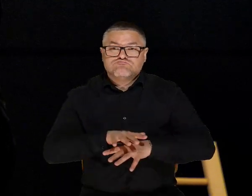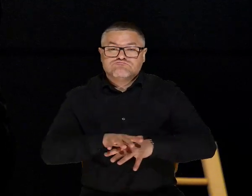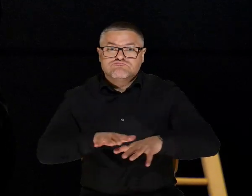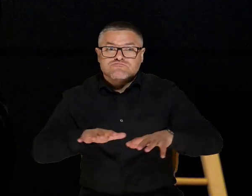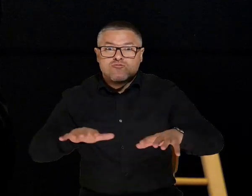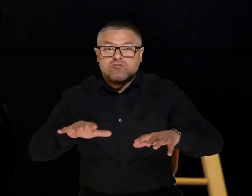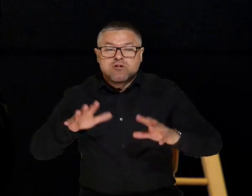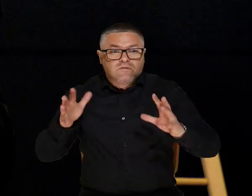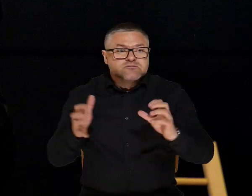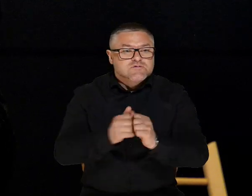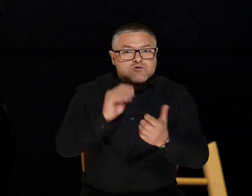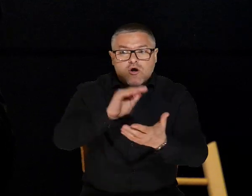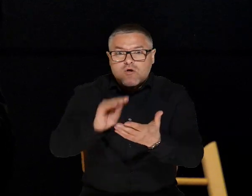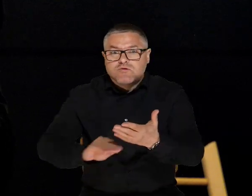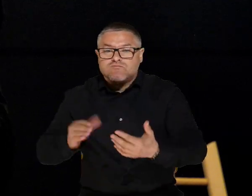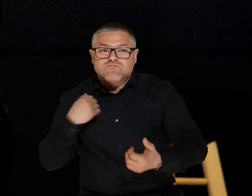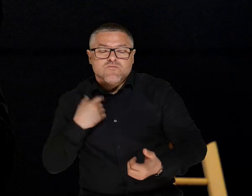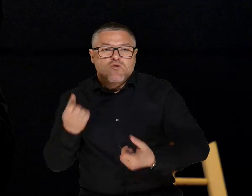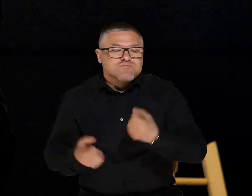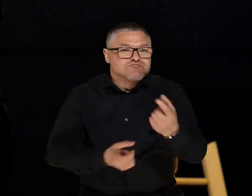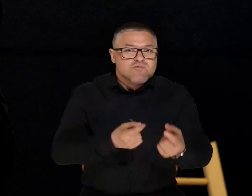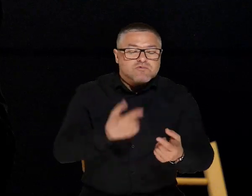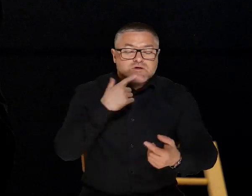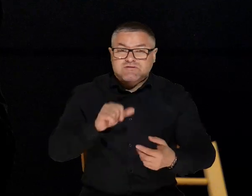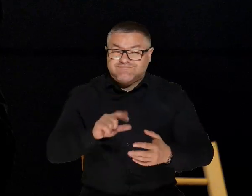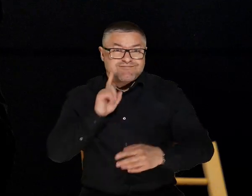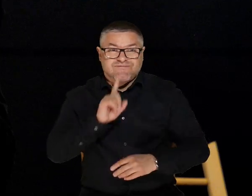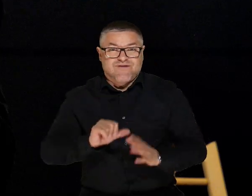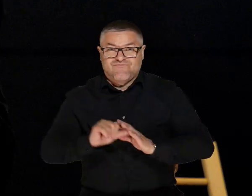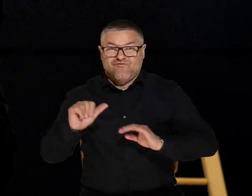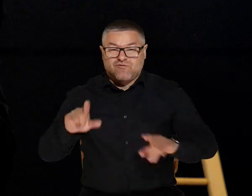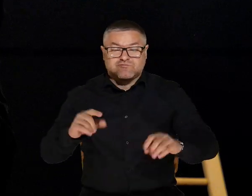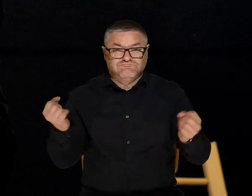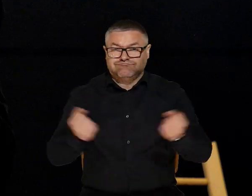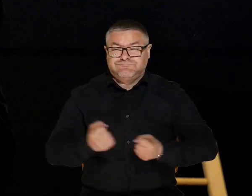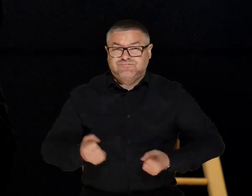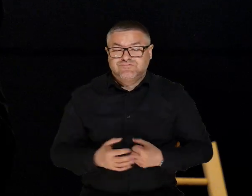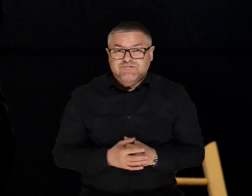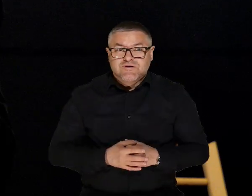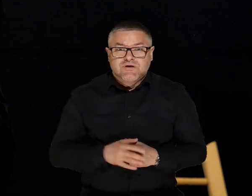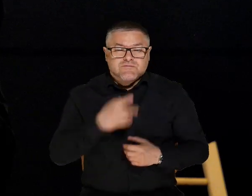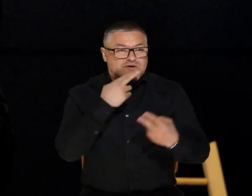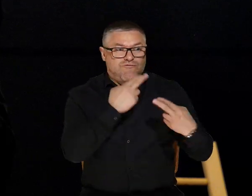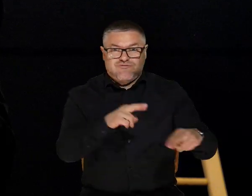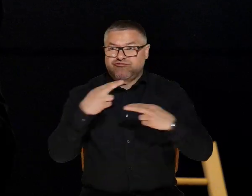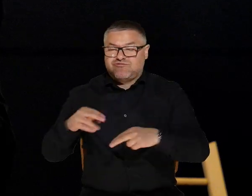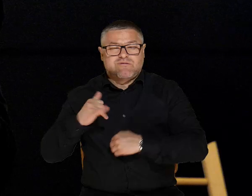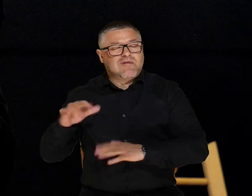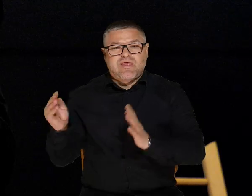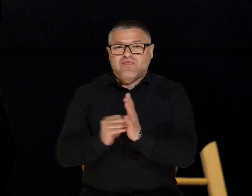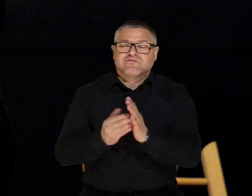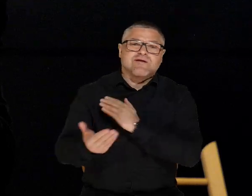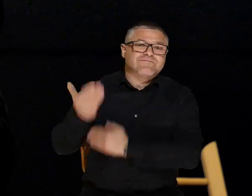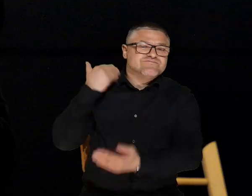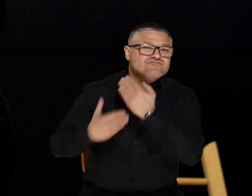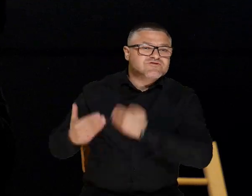co właśnie Snyder opisuje jako te skrwawione ziemie, jest unikalne. To znaczy, że to, że ono się odróżnia od innych doświadczeń wcześniejszych,